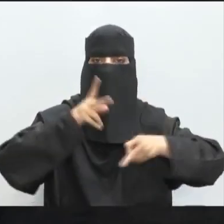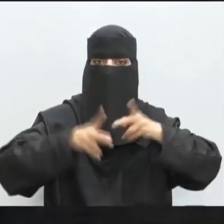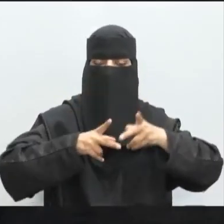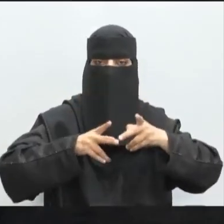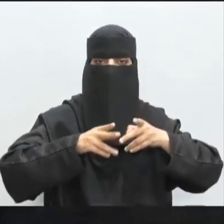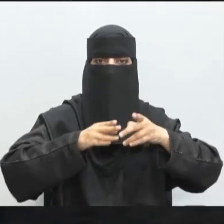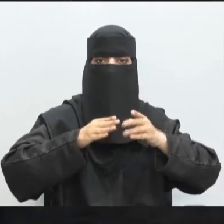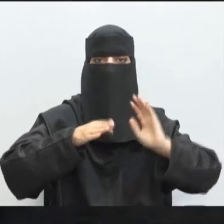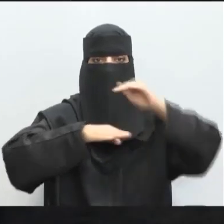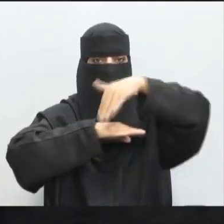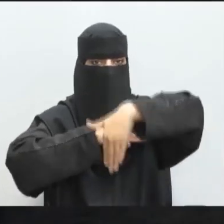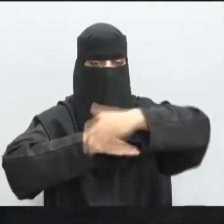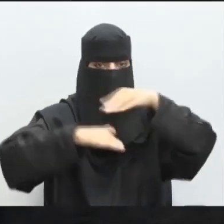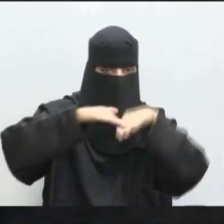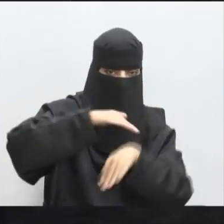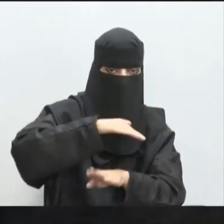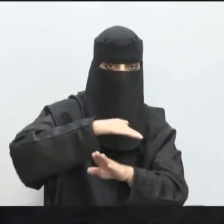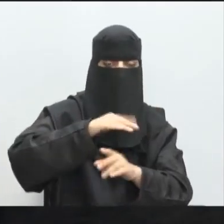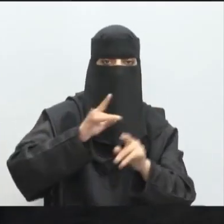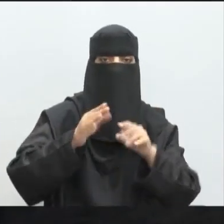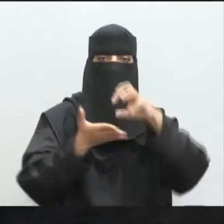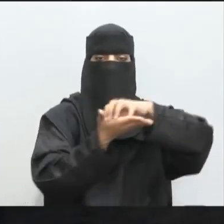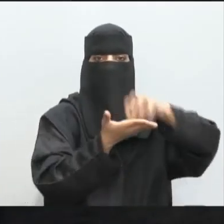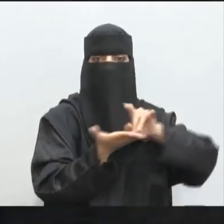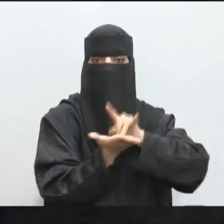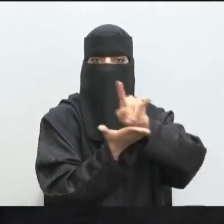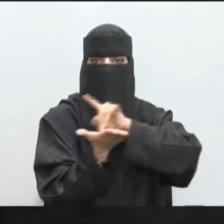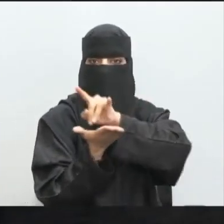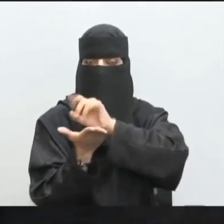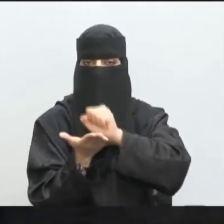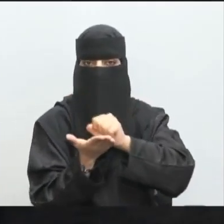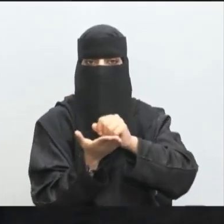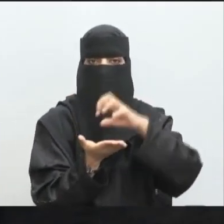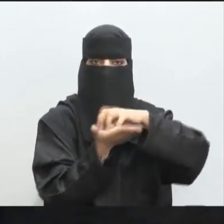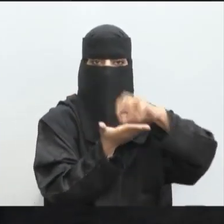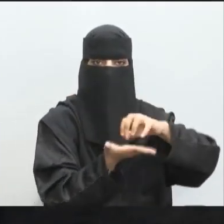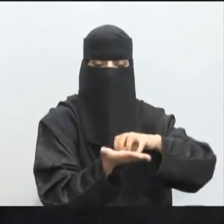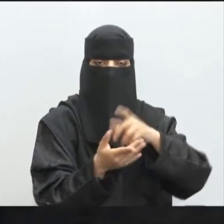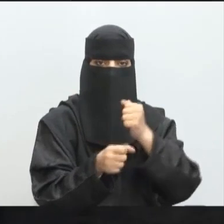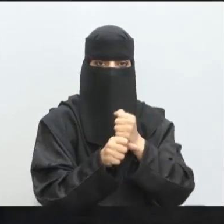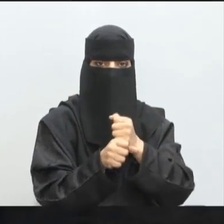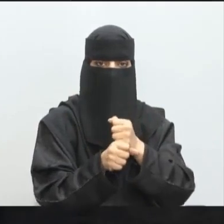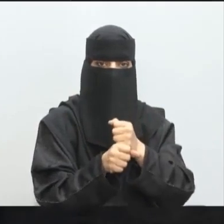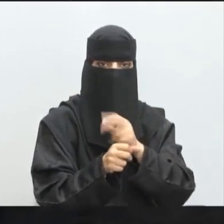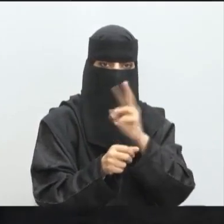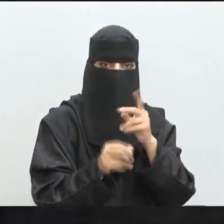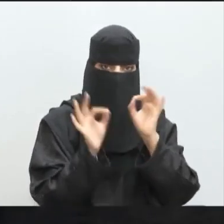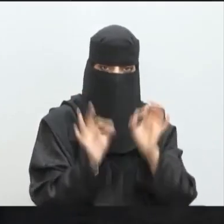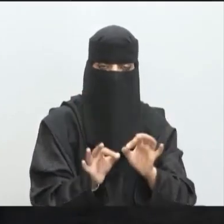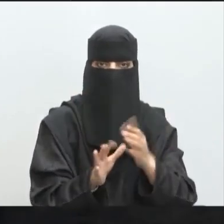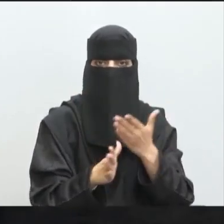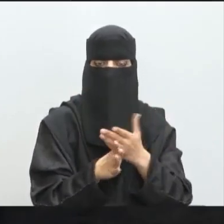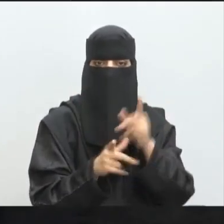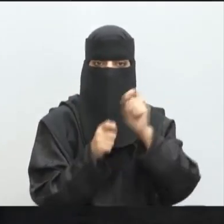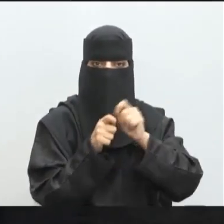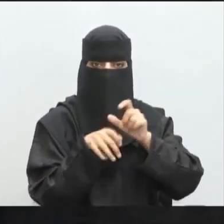الجسور الانفاق المطارات وغيرها من الظواهر غير طبيعيه ويقصد بغير طبيعيه اي